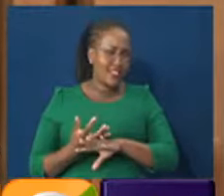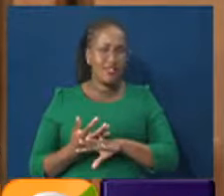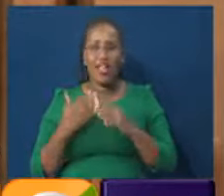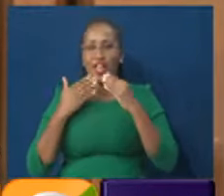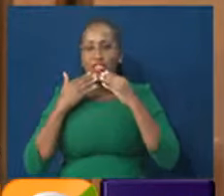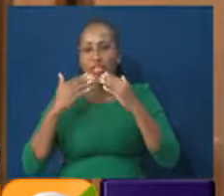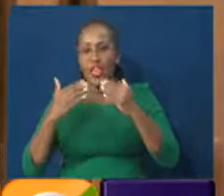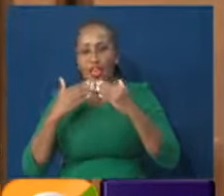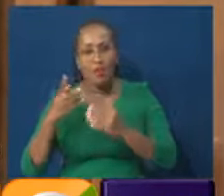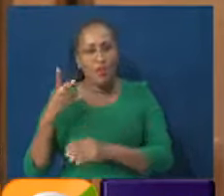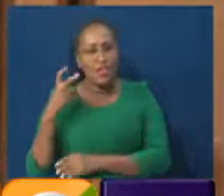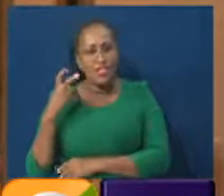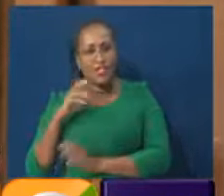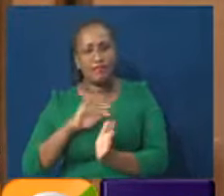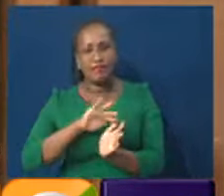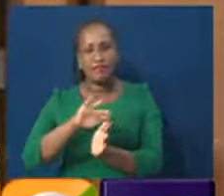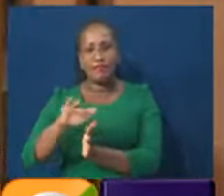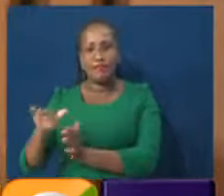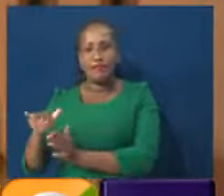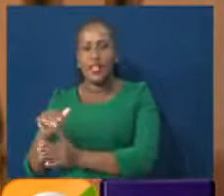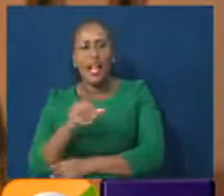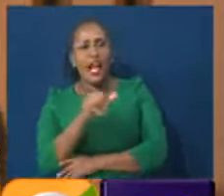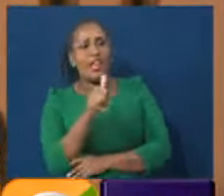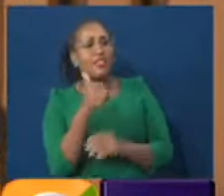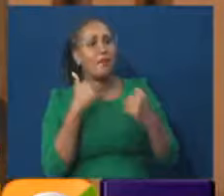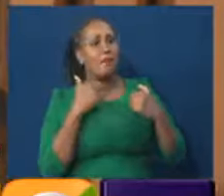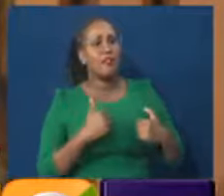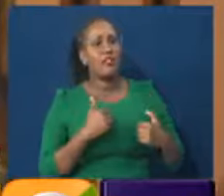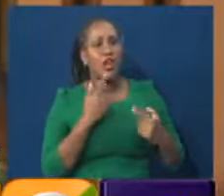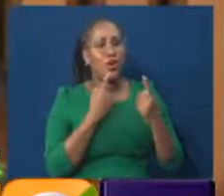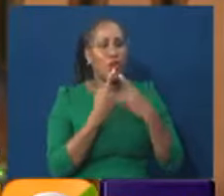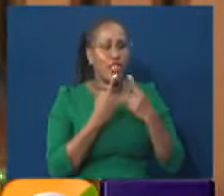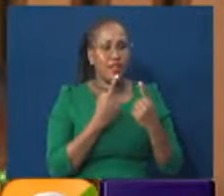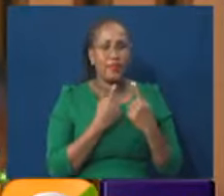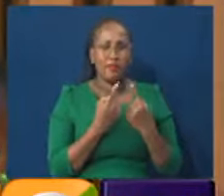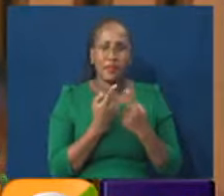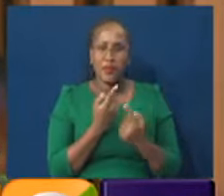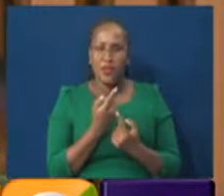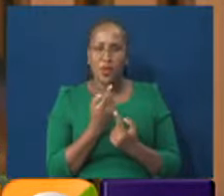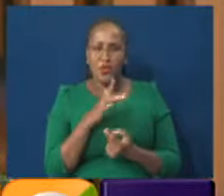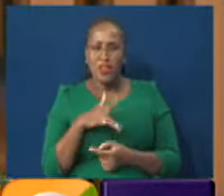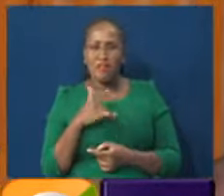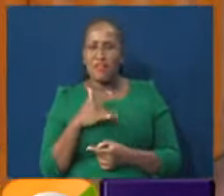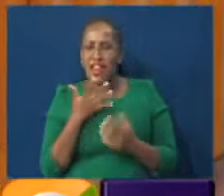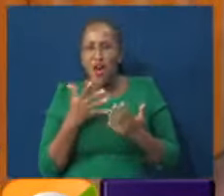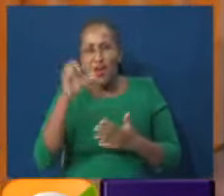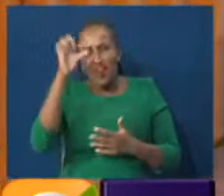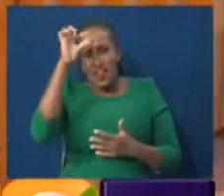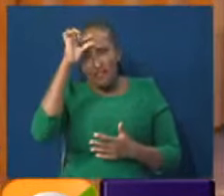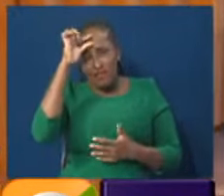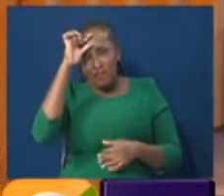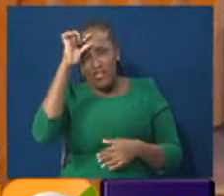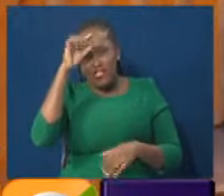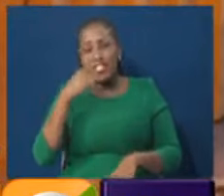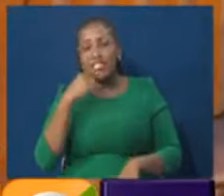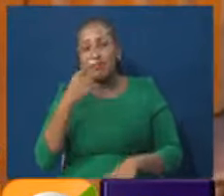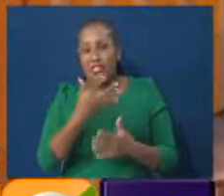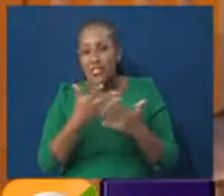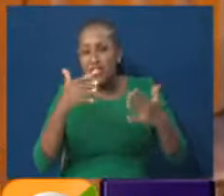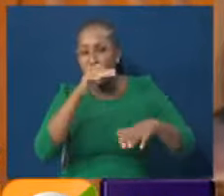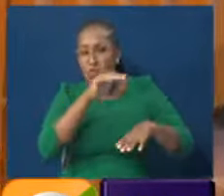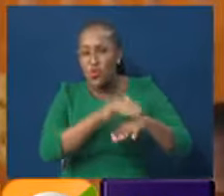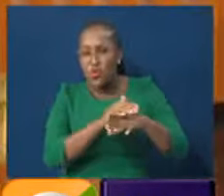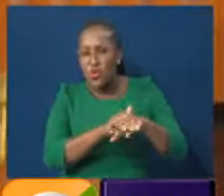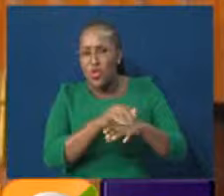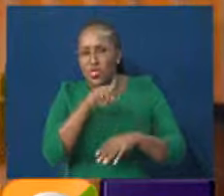hapa. Na bila shaka tupata hisia hapa kwa mwenzangu hapa, alafu tuone wahisi namna gani serikali inaposema kwamba mambo ni mazuri, kulingana